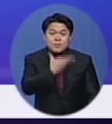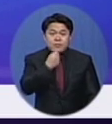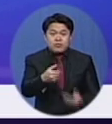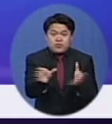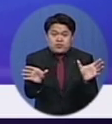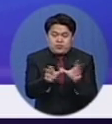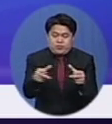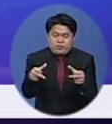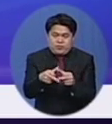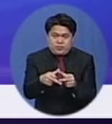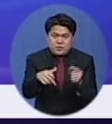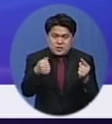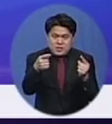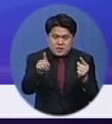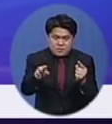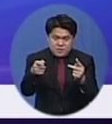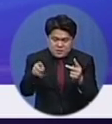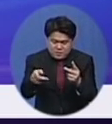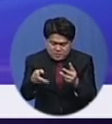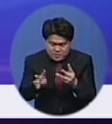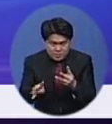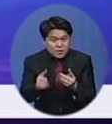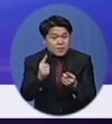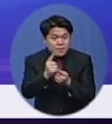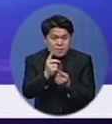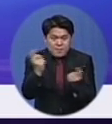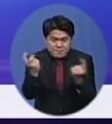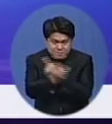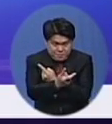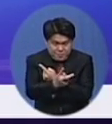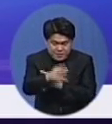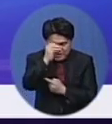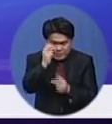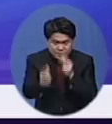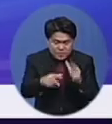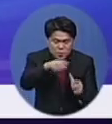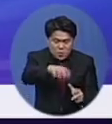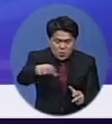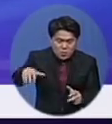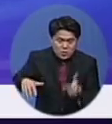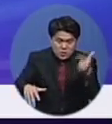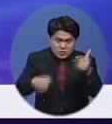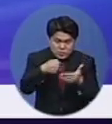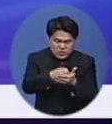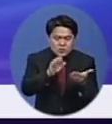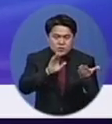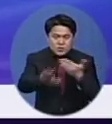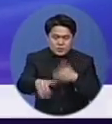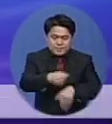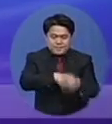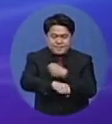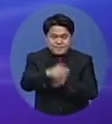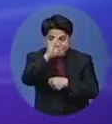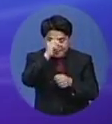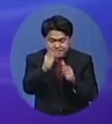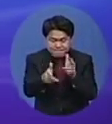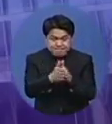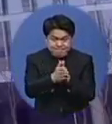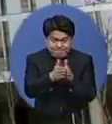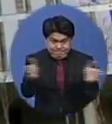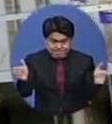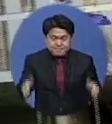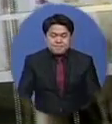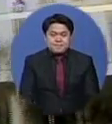보건복지부가 장애 등급제 개편 시범 사업을 수행할 6곳의 지자체를 선정하고 본격 시범 사업에 들어갔습니다.